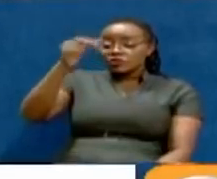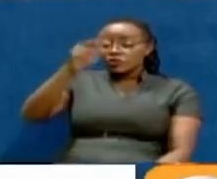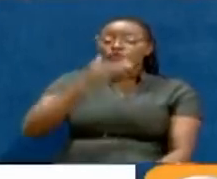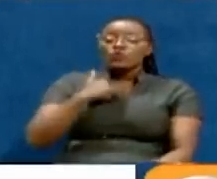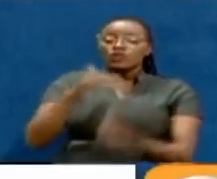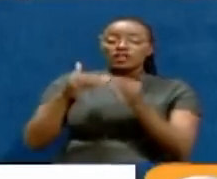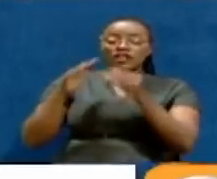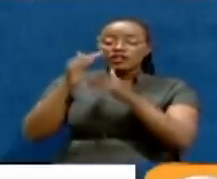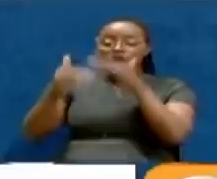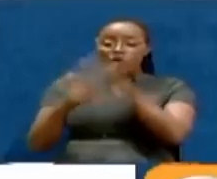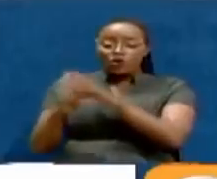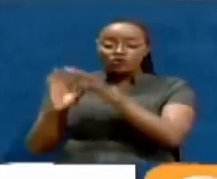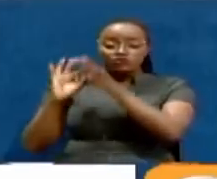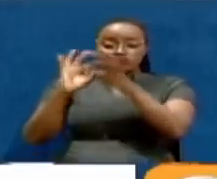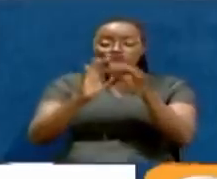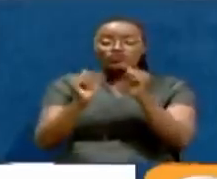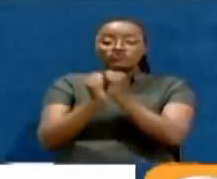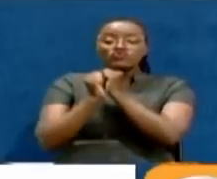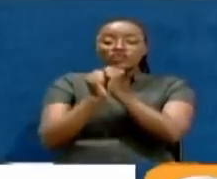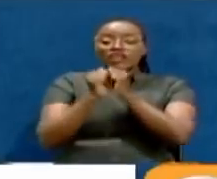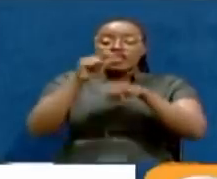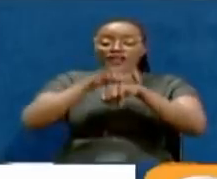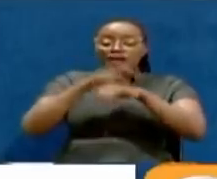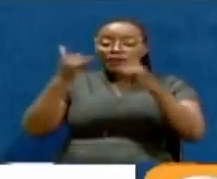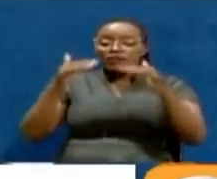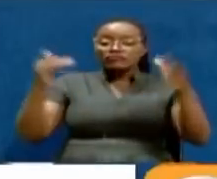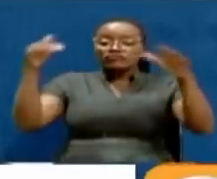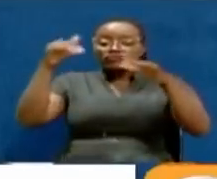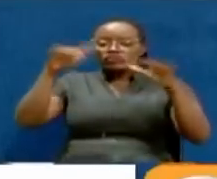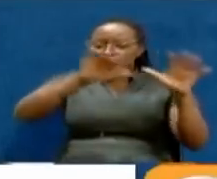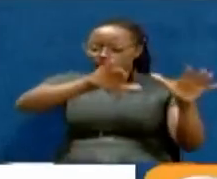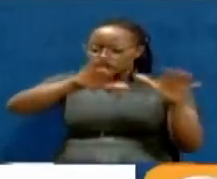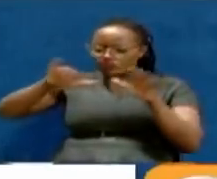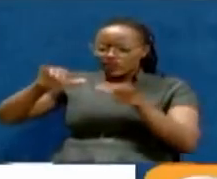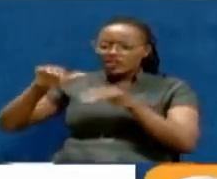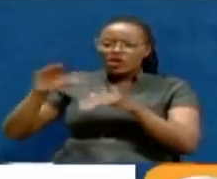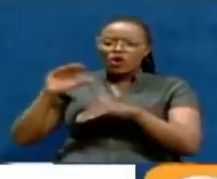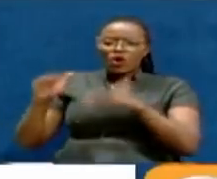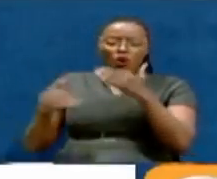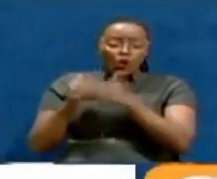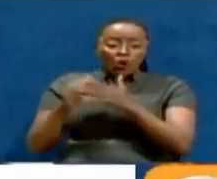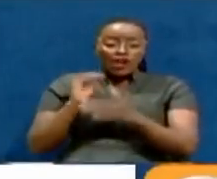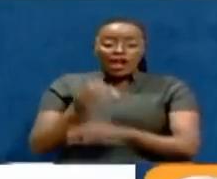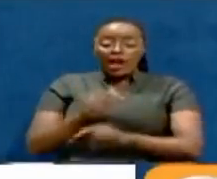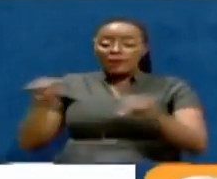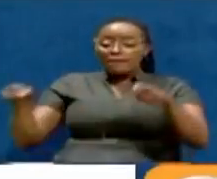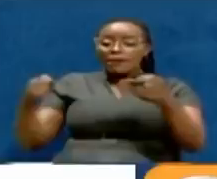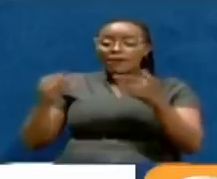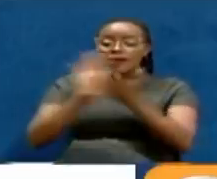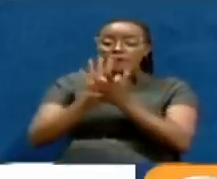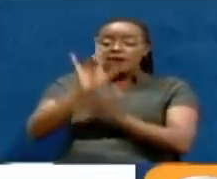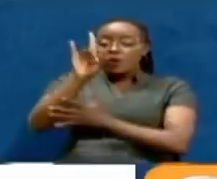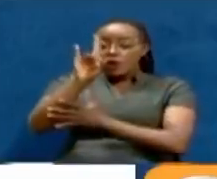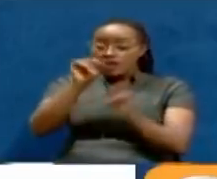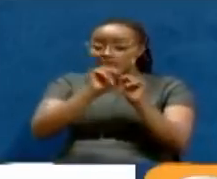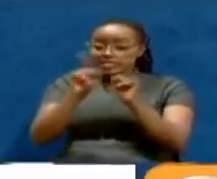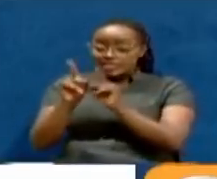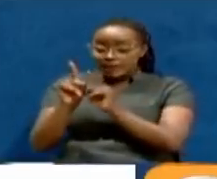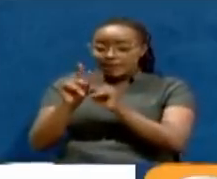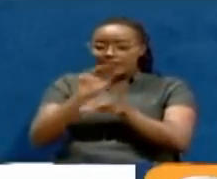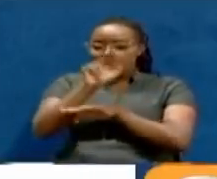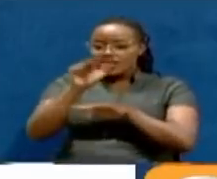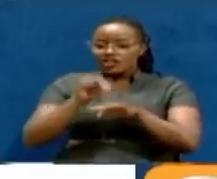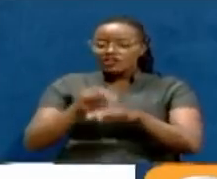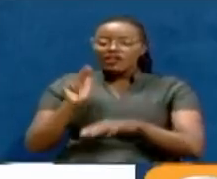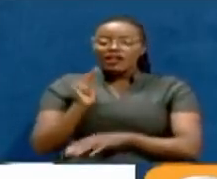viongozi wote kushikamana. Huu ni wakati wa kuzika tofauti zetu na kuwa wamoja kama taifa. Ni